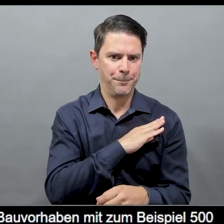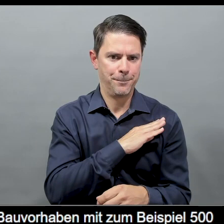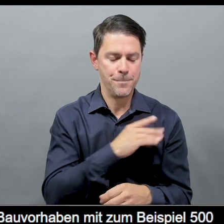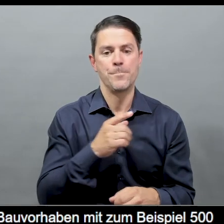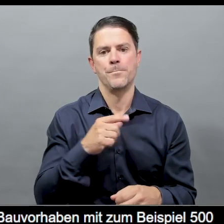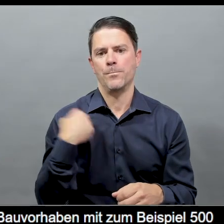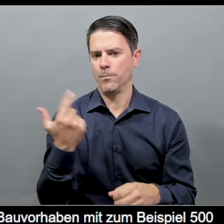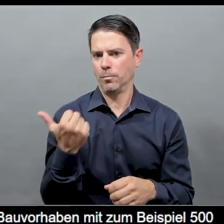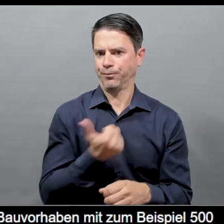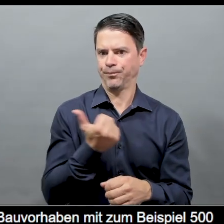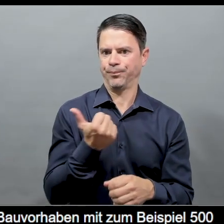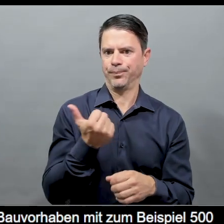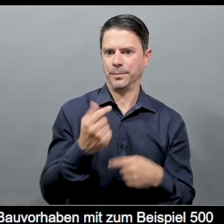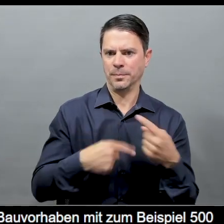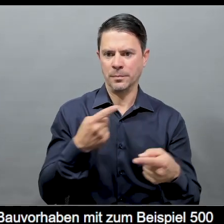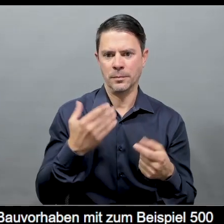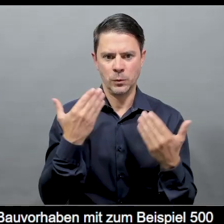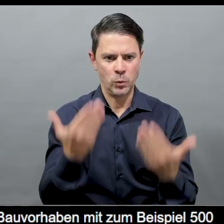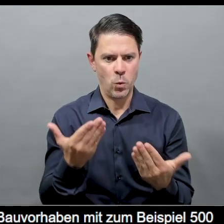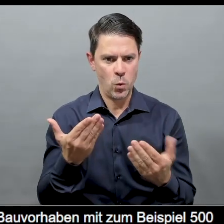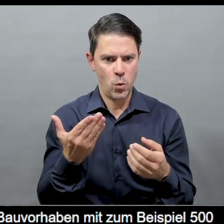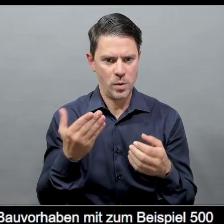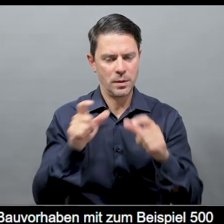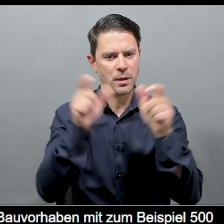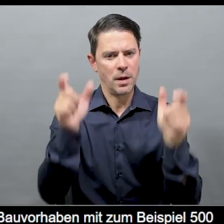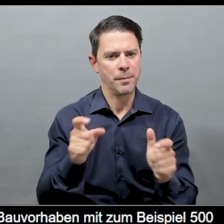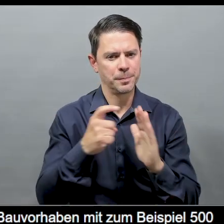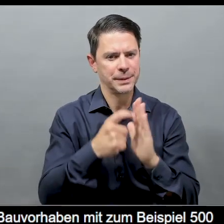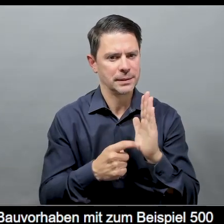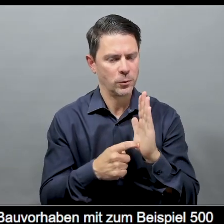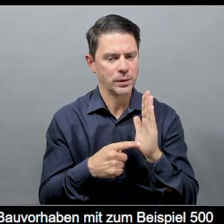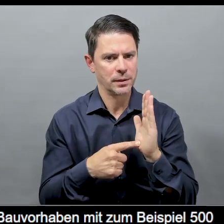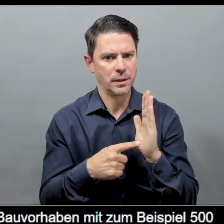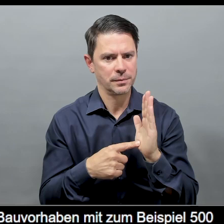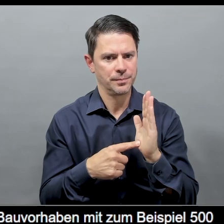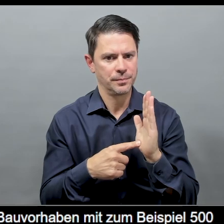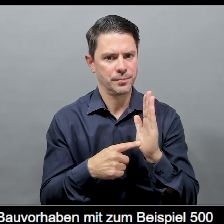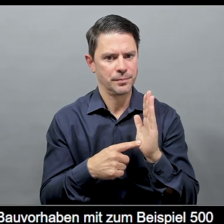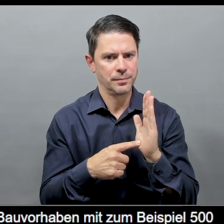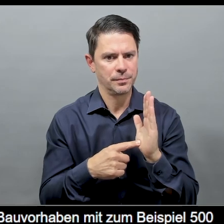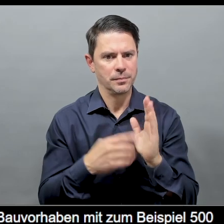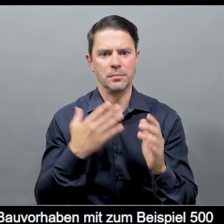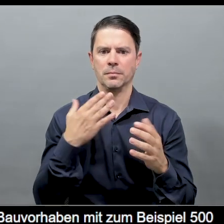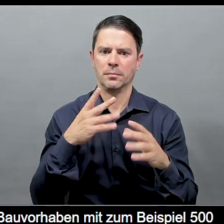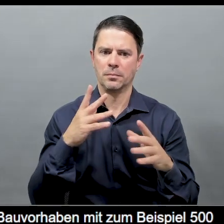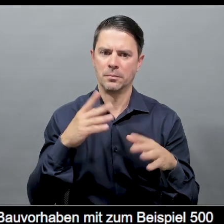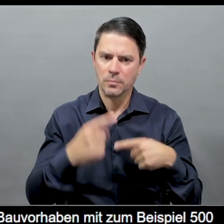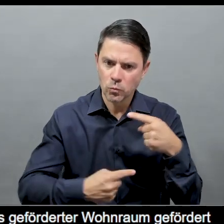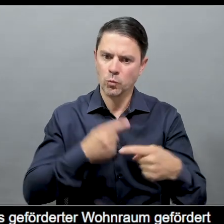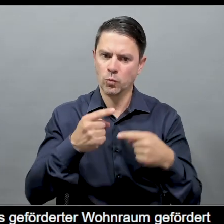deutlicher Schub nach vorne. Wir bleiben da auch weiterhin dran. Wir haben heute auch beschlossen, dass wir